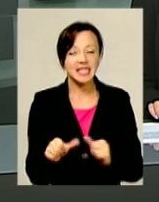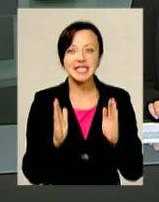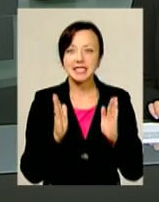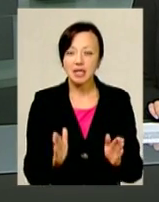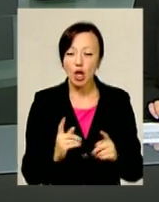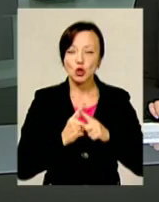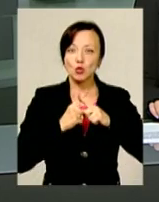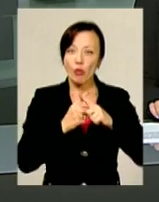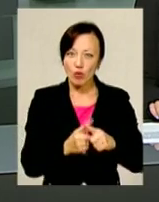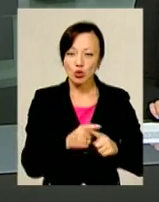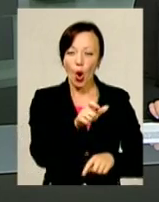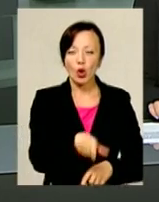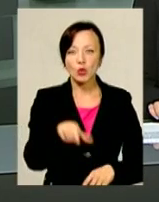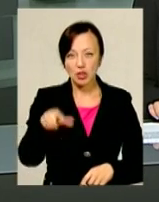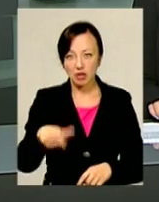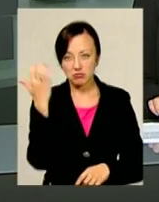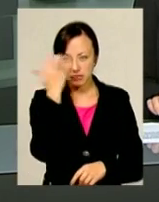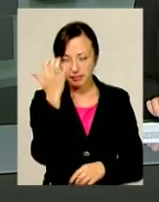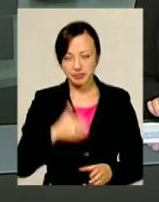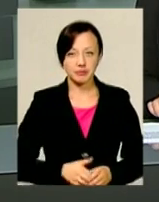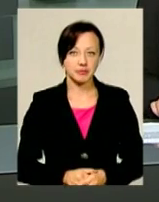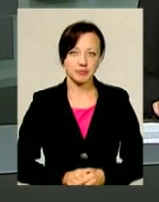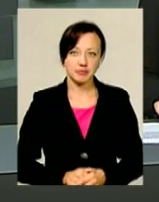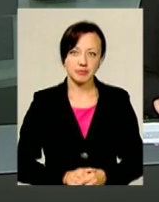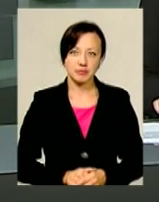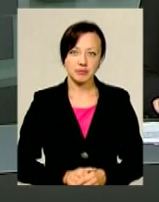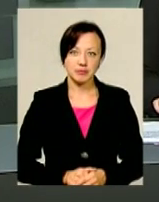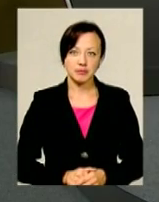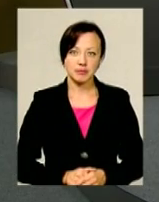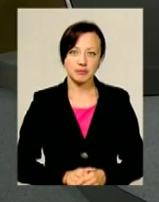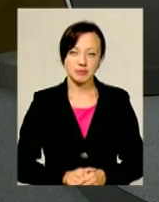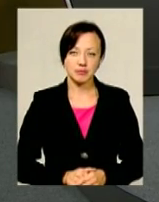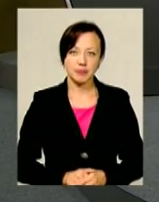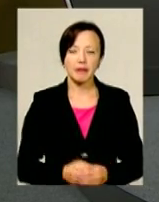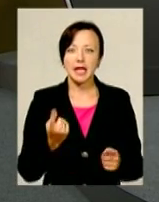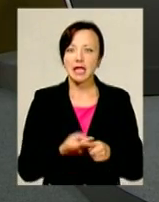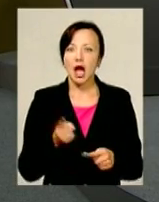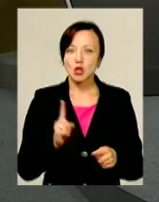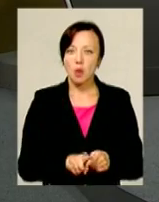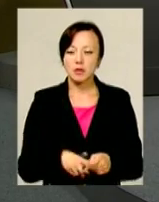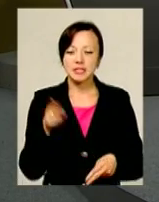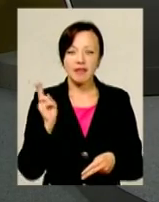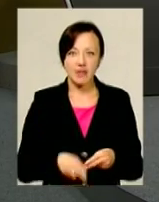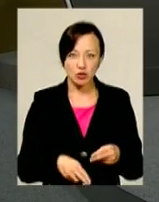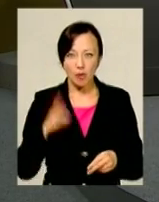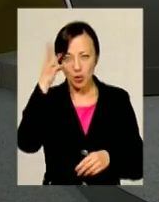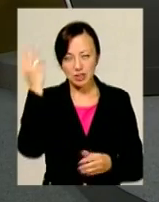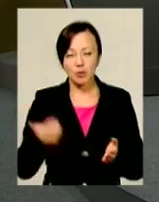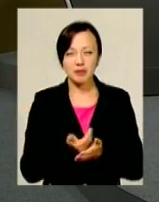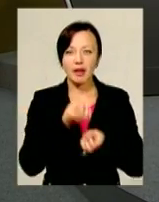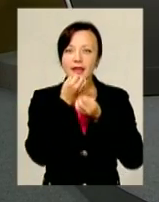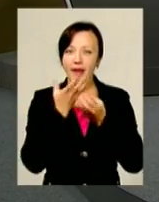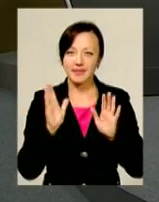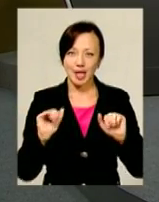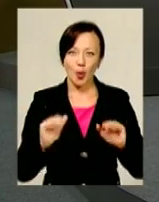ті, які супроводжують людей з обмеженими фізичними можливостями. На цьому ми завершуємо Подільську панораму. На все